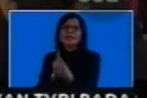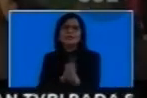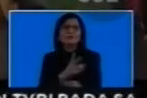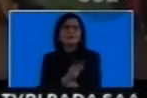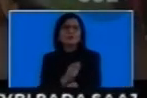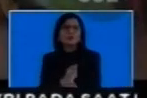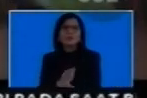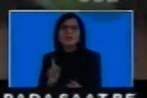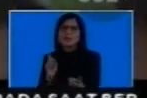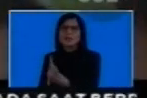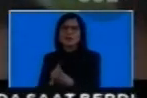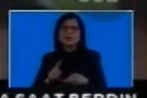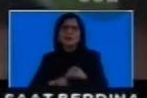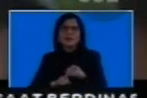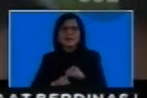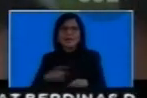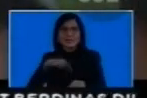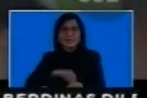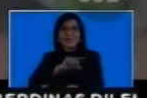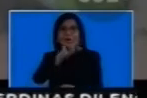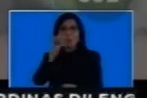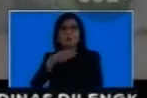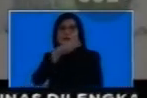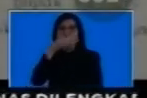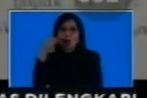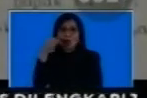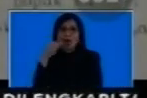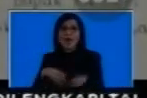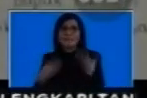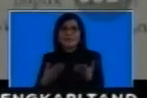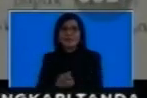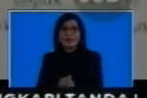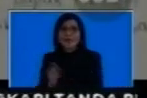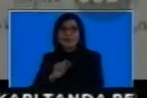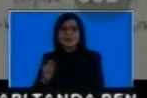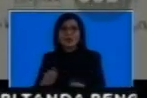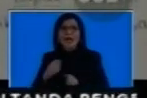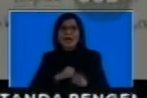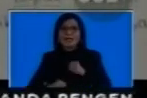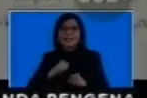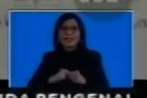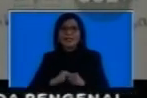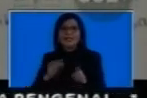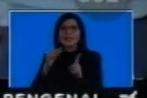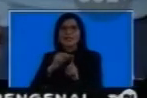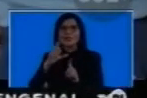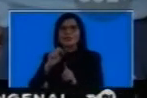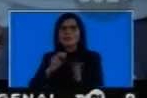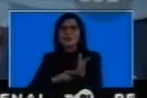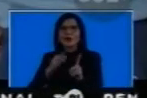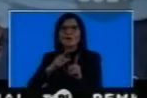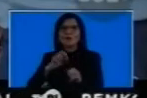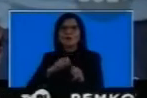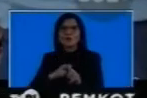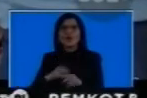teman-teman saya. Apalagi sekarang bulan Ramadan. Biasanya di sekolah diadakan kegiatan pondok Ramadan. Tapi